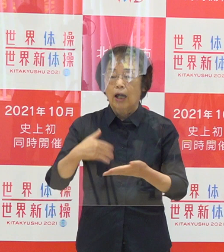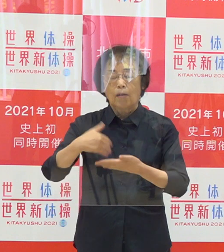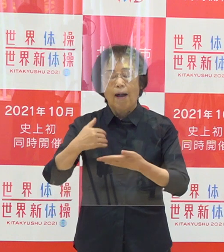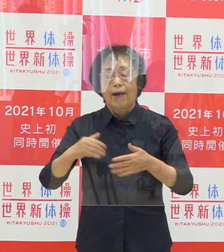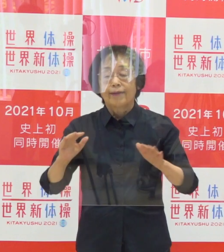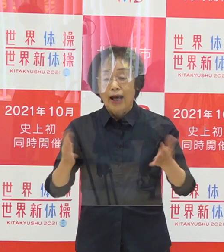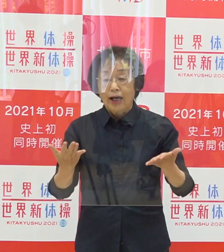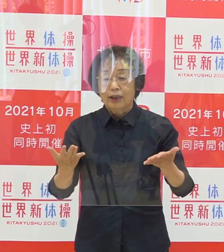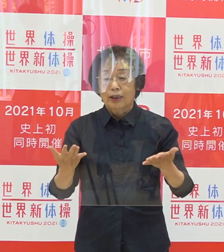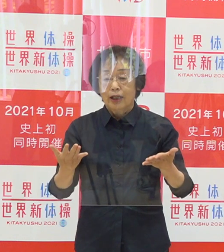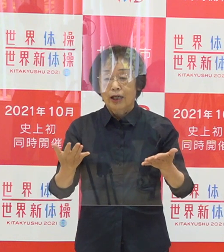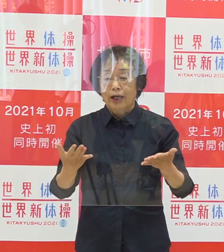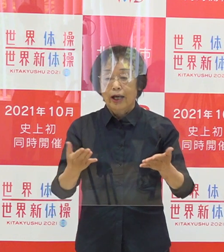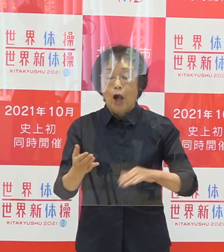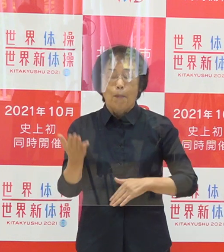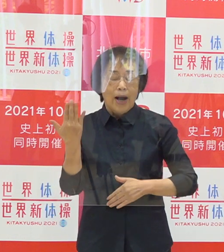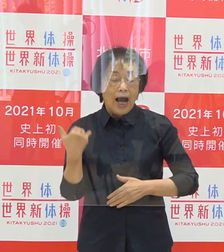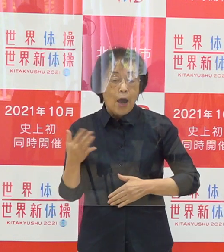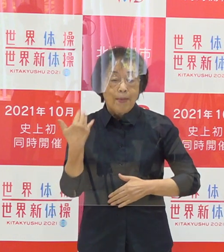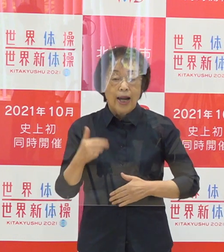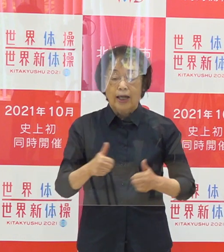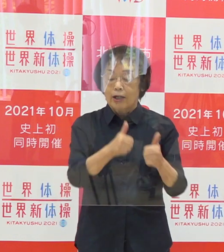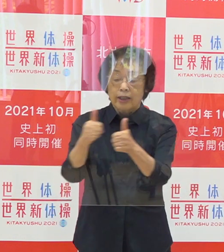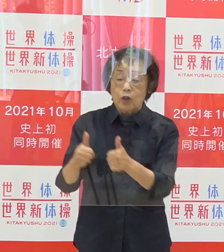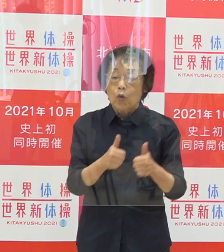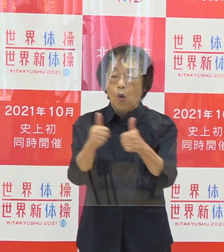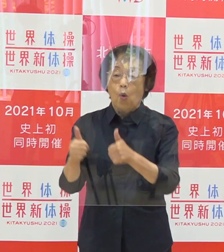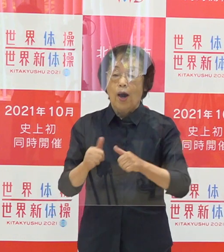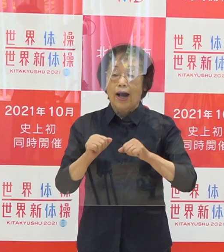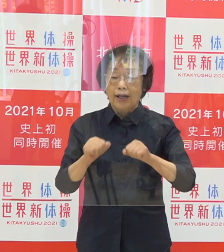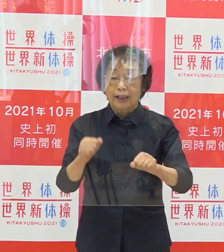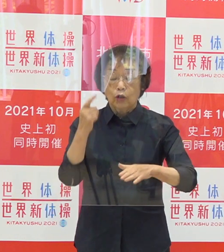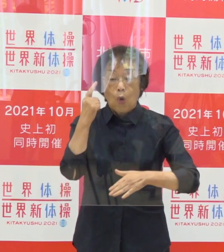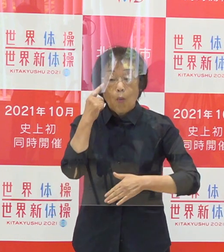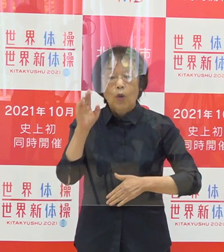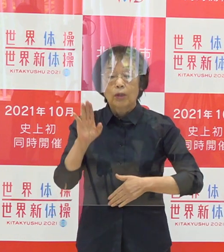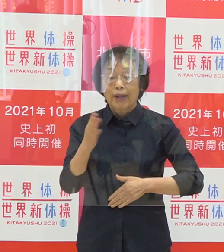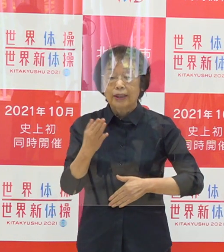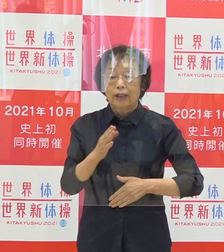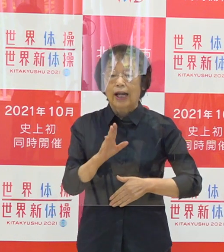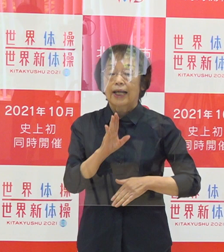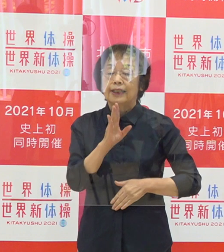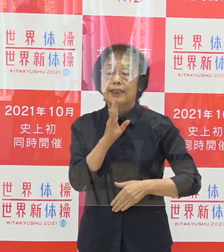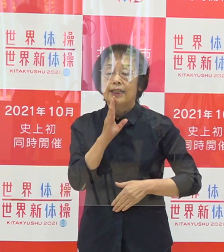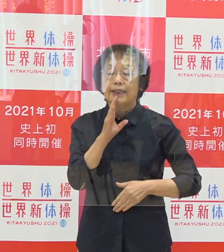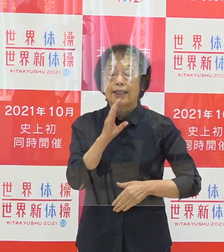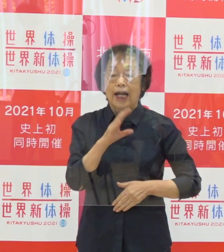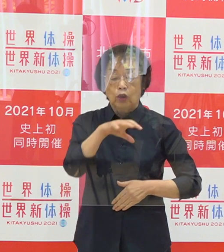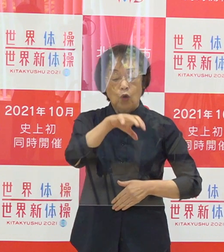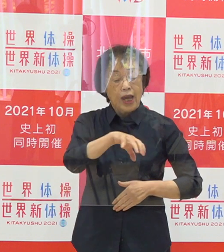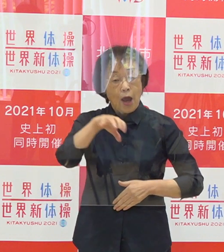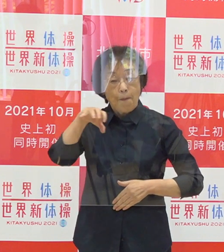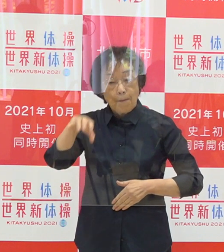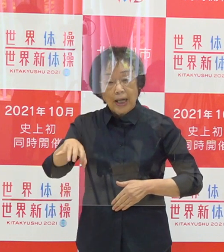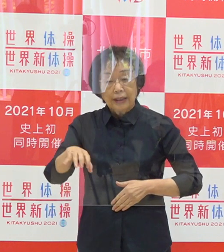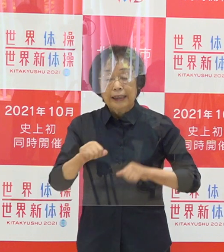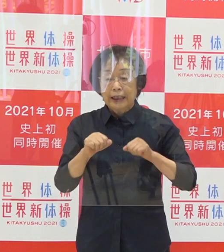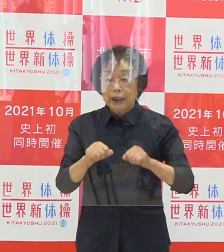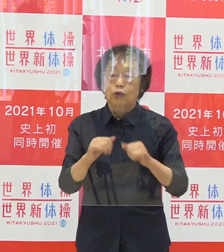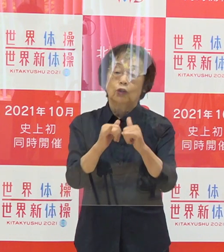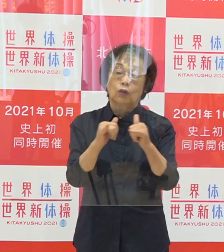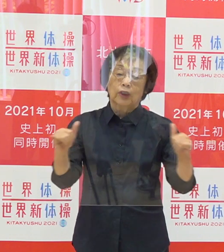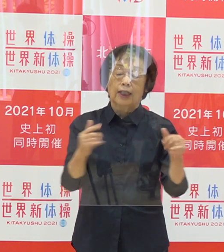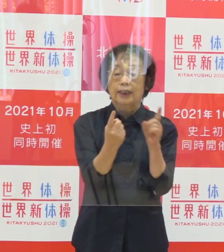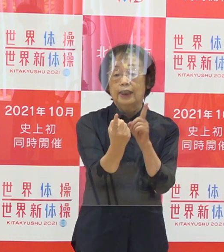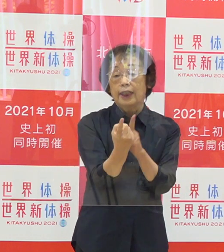確かに議論は前々からあったかもしれませんが、実際に現場にいる方々たちにとってはそれ